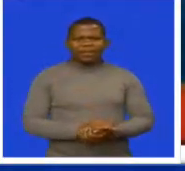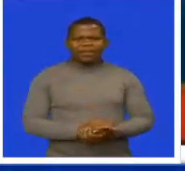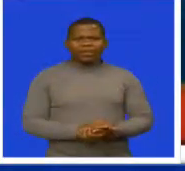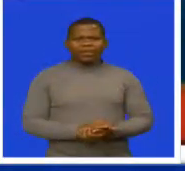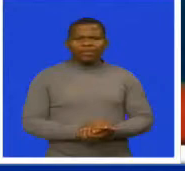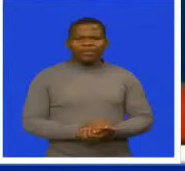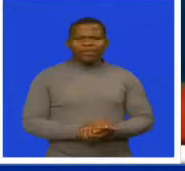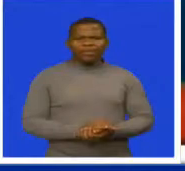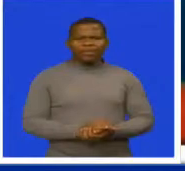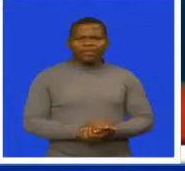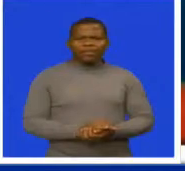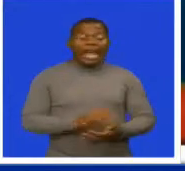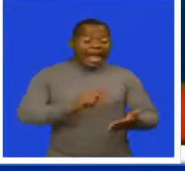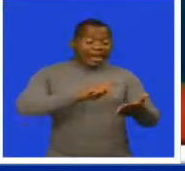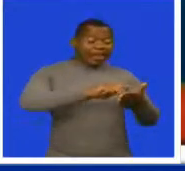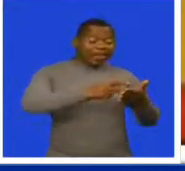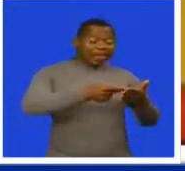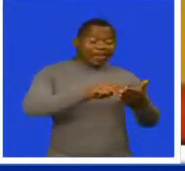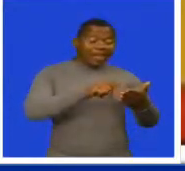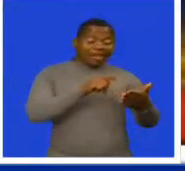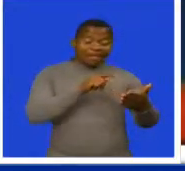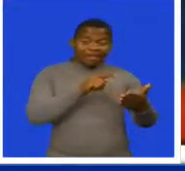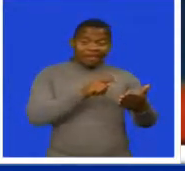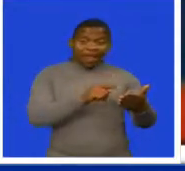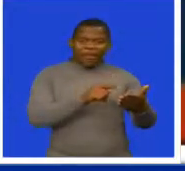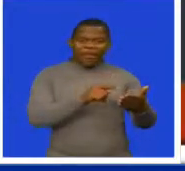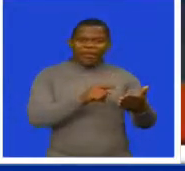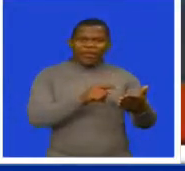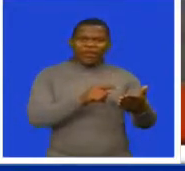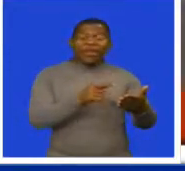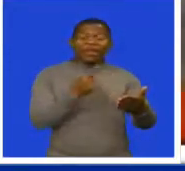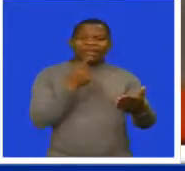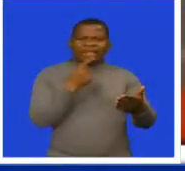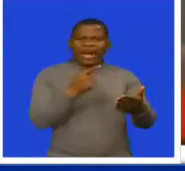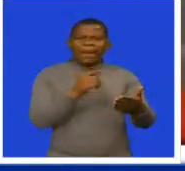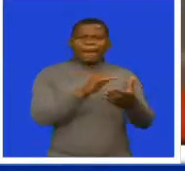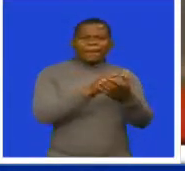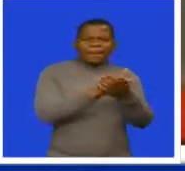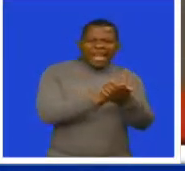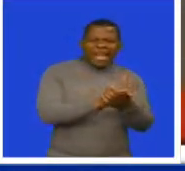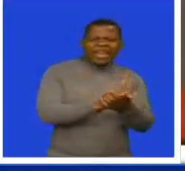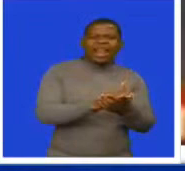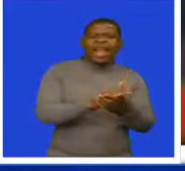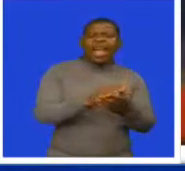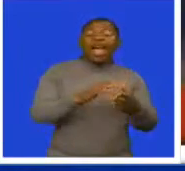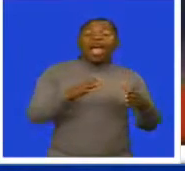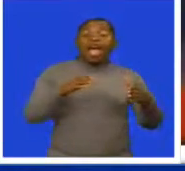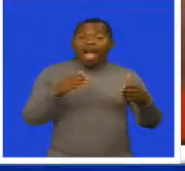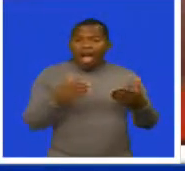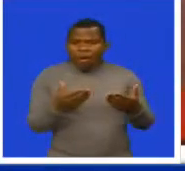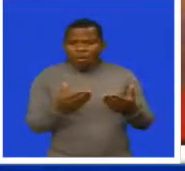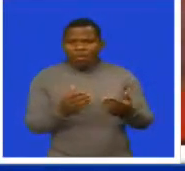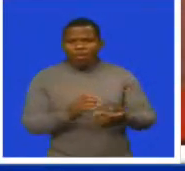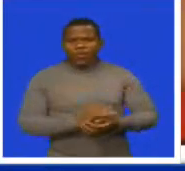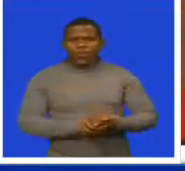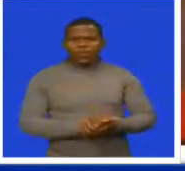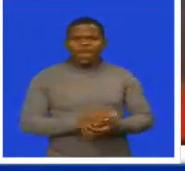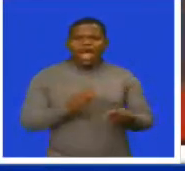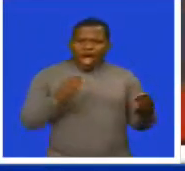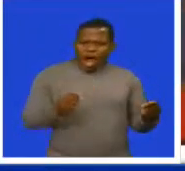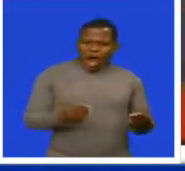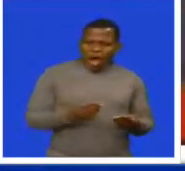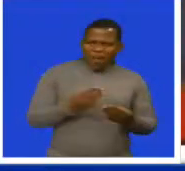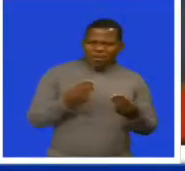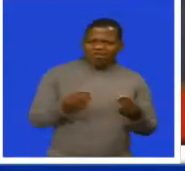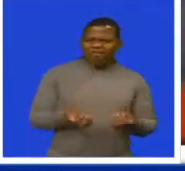ngabe singayibambisana kanjani sibukeke onke lama sectors mhlambe ku service provision kuse labo labaniketa lusido